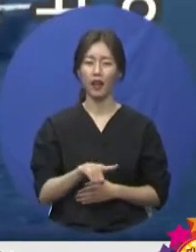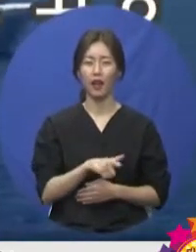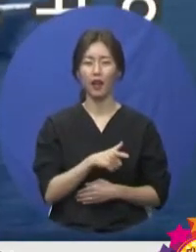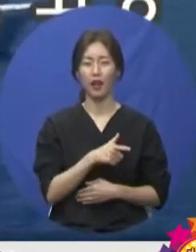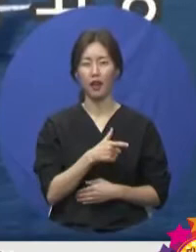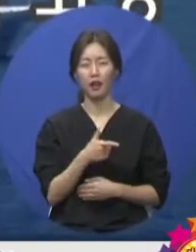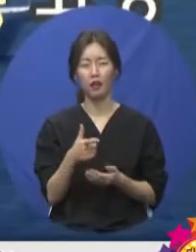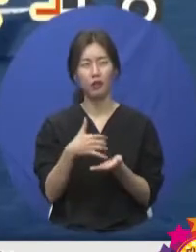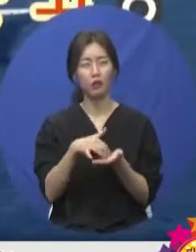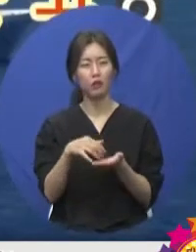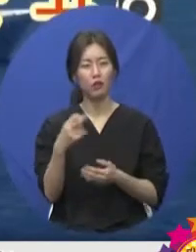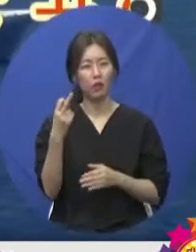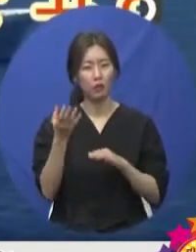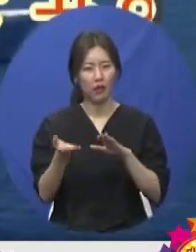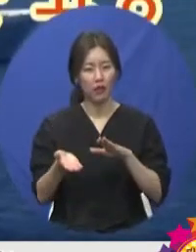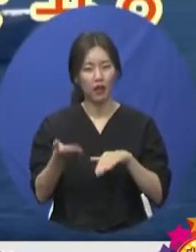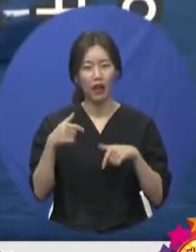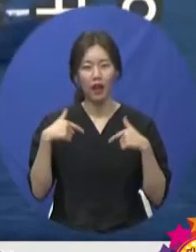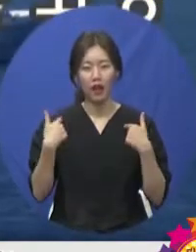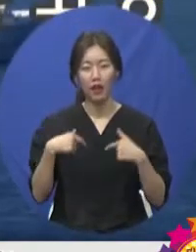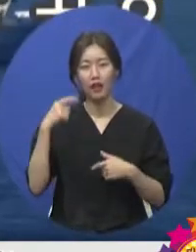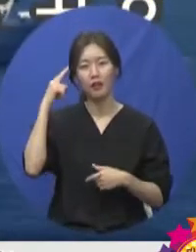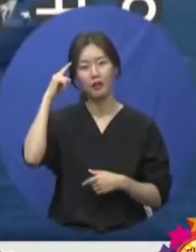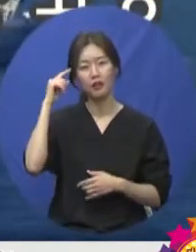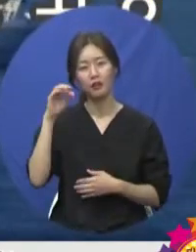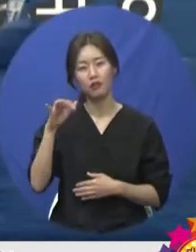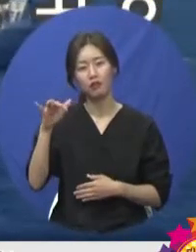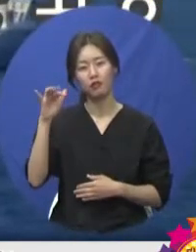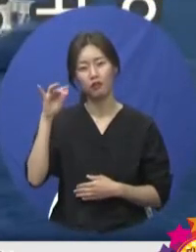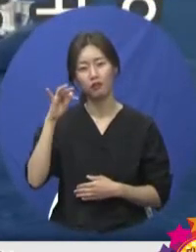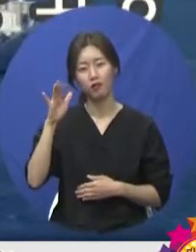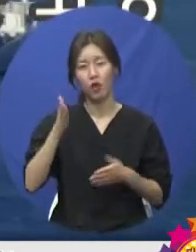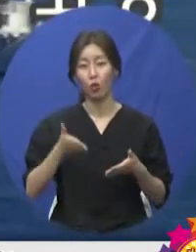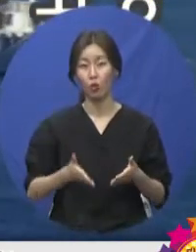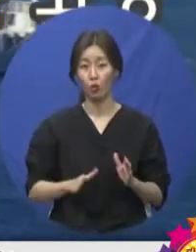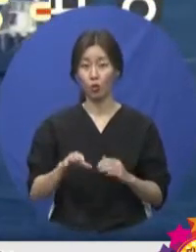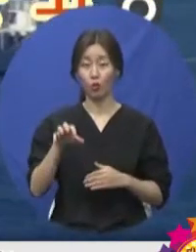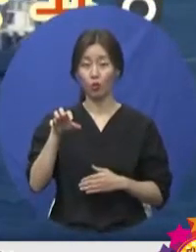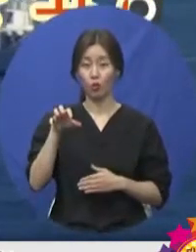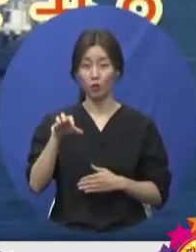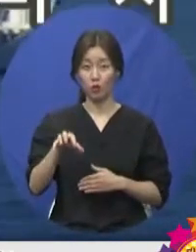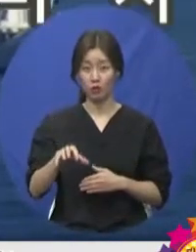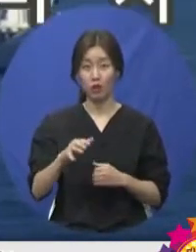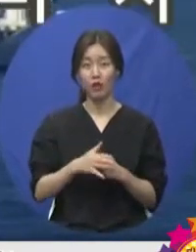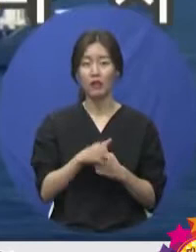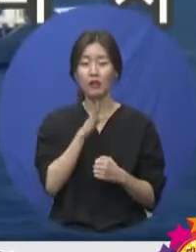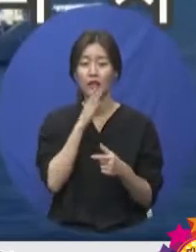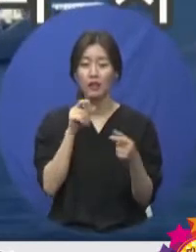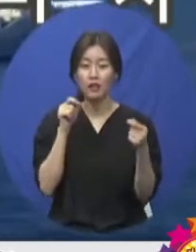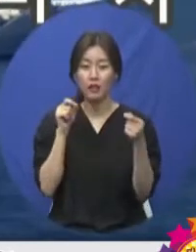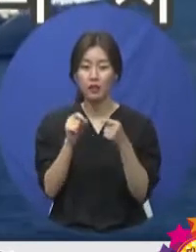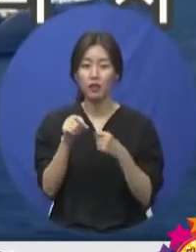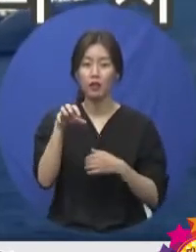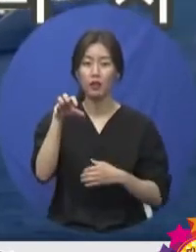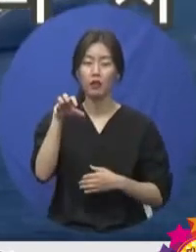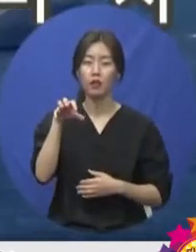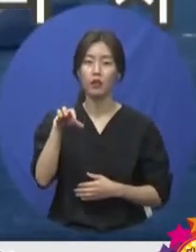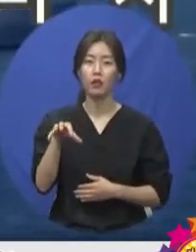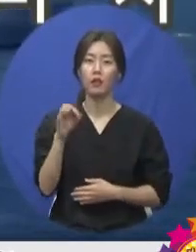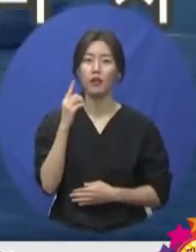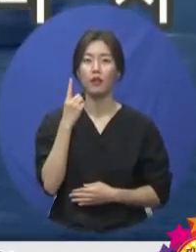하루에도 열두 번씩 그리운 고향 엎어지면 코 닿을 듯 가까운 고향 어허허